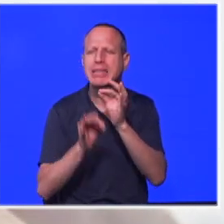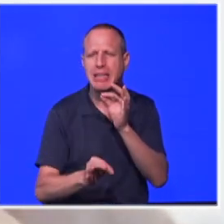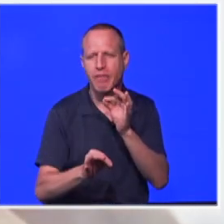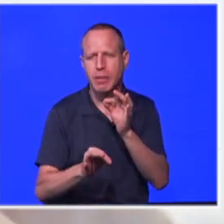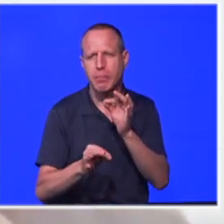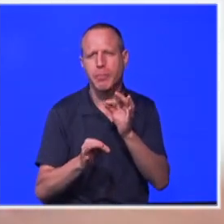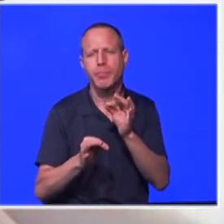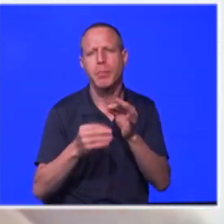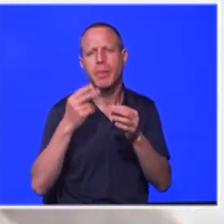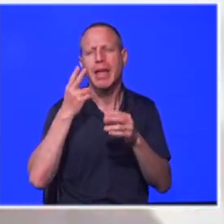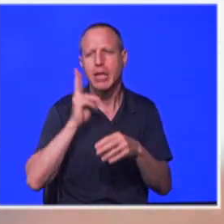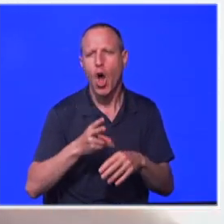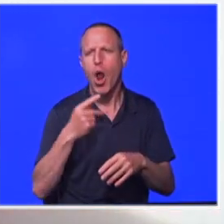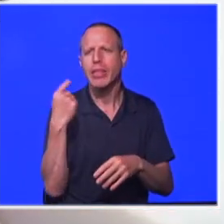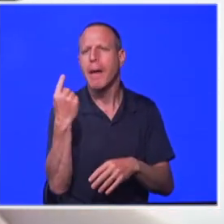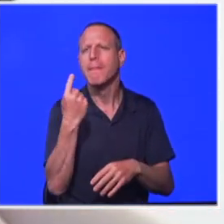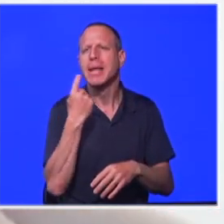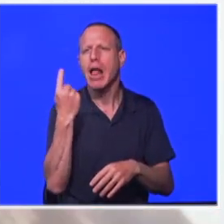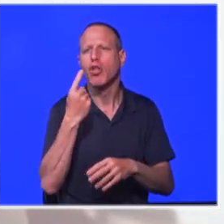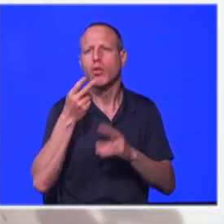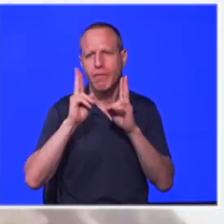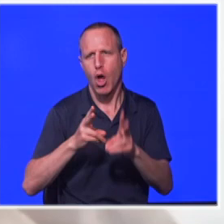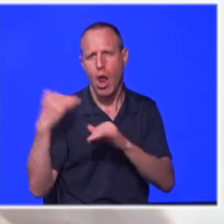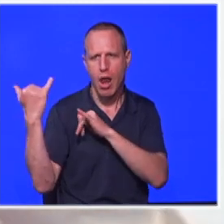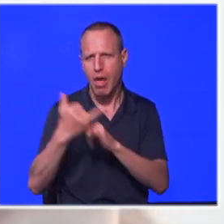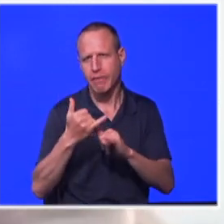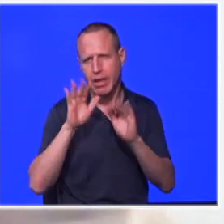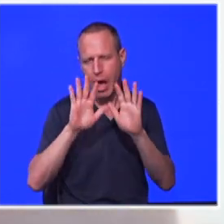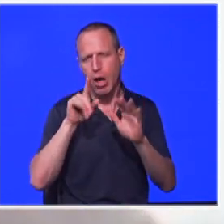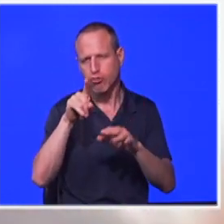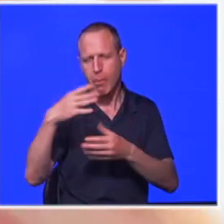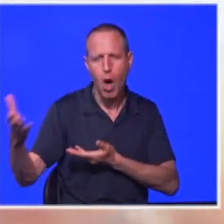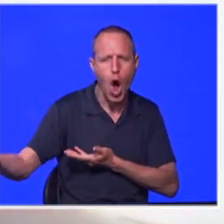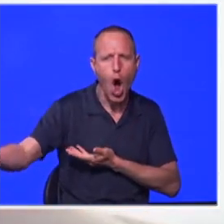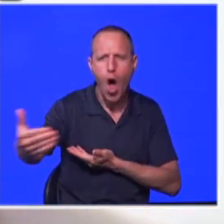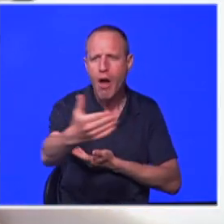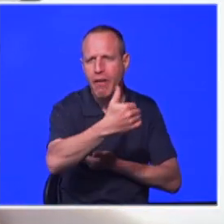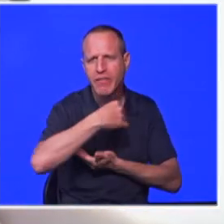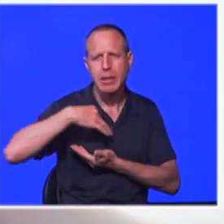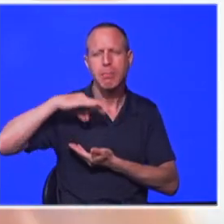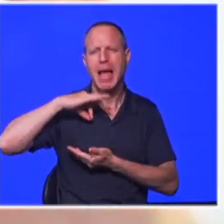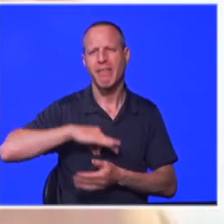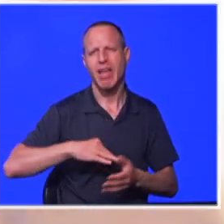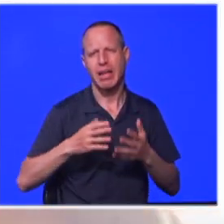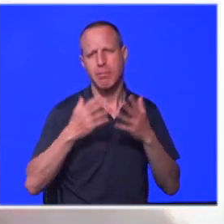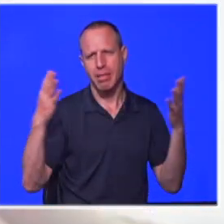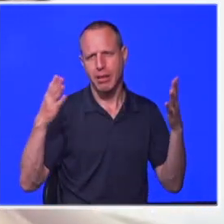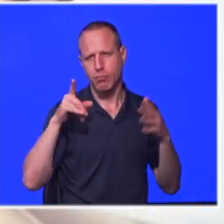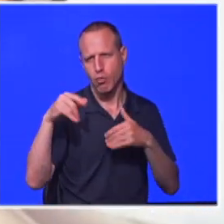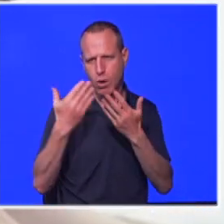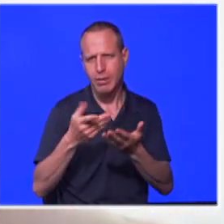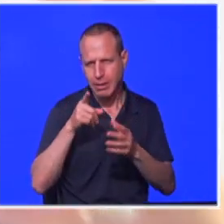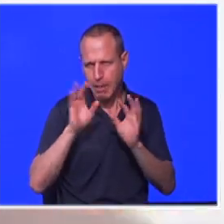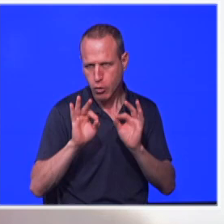את היכולת ואת הבלעדיות ואת הפריבילגיה לייבא, וככה שהם בעצם גורפים את הרווחים האדירים שהוא נתן שם. זה בדיוק מה